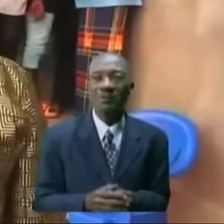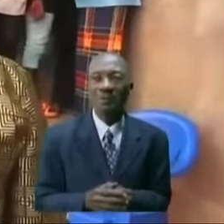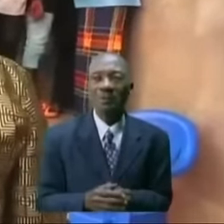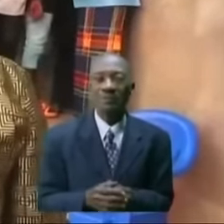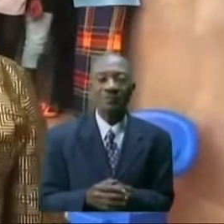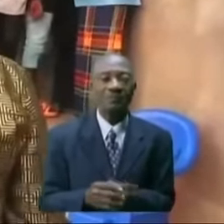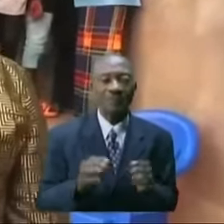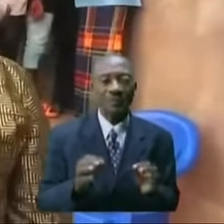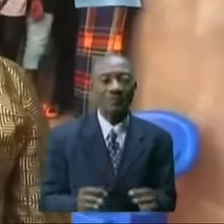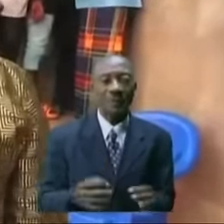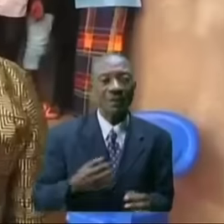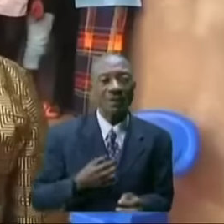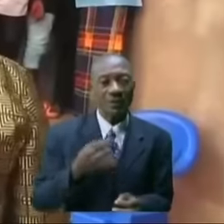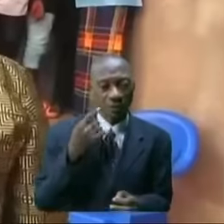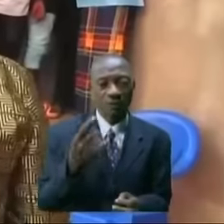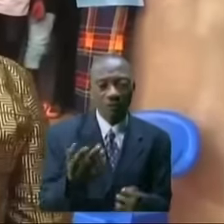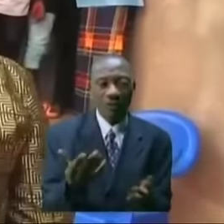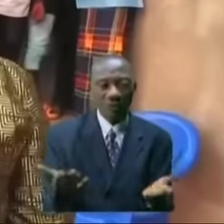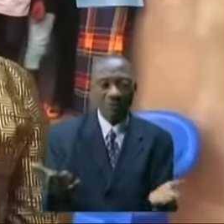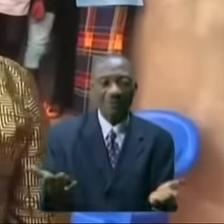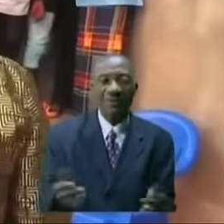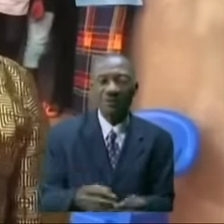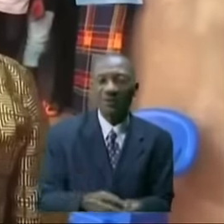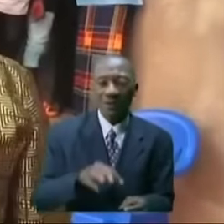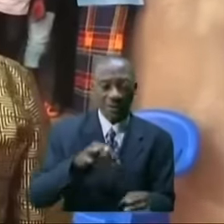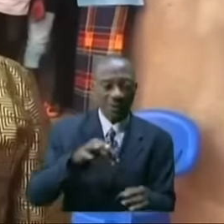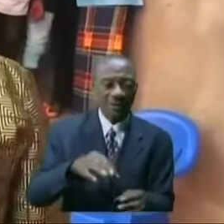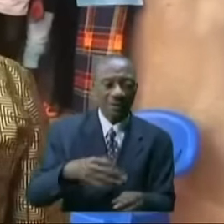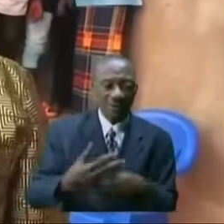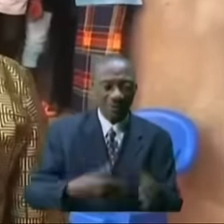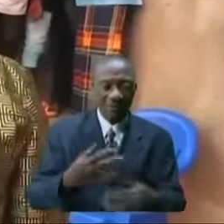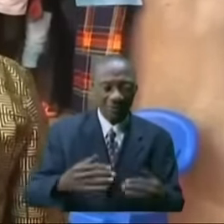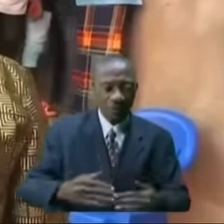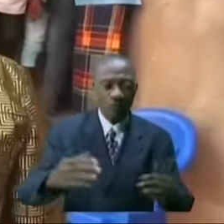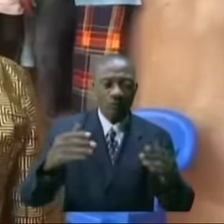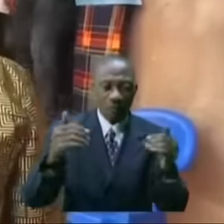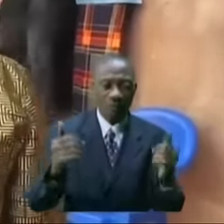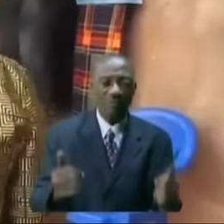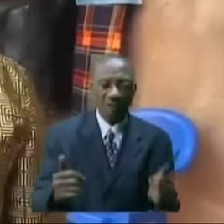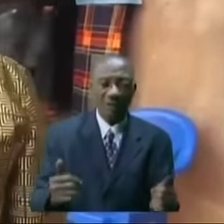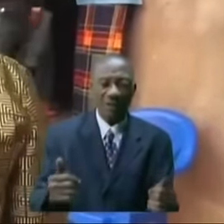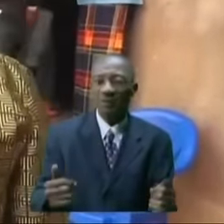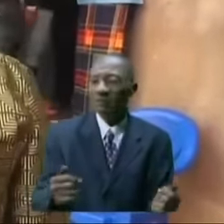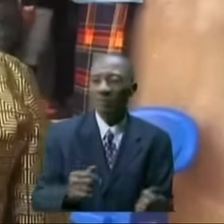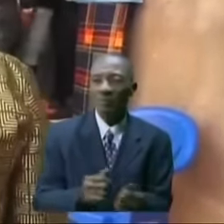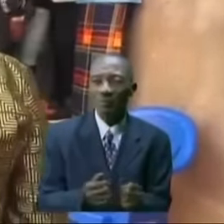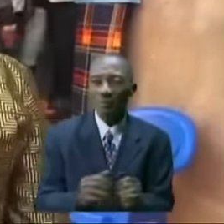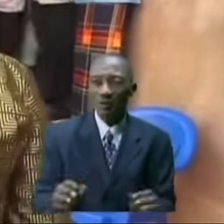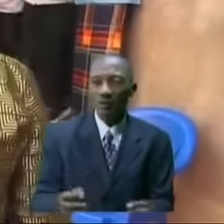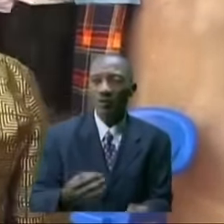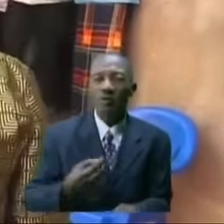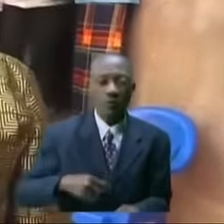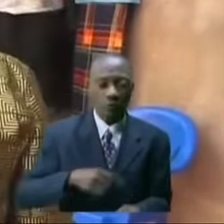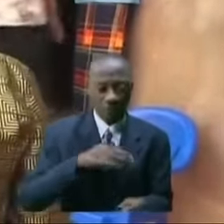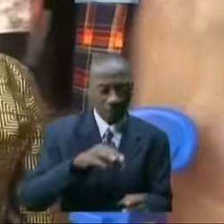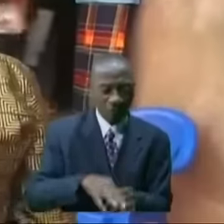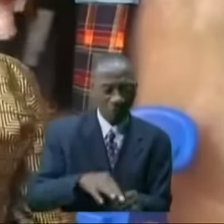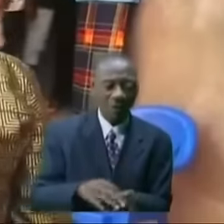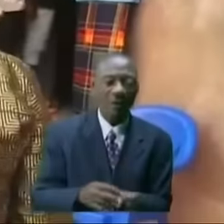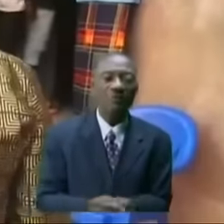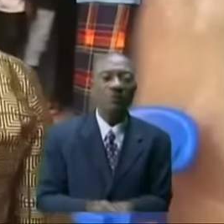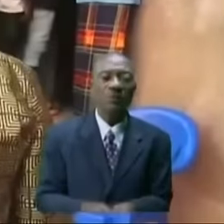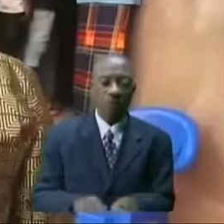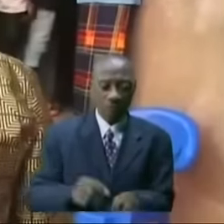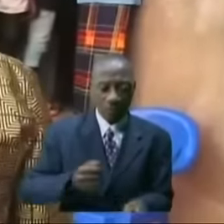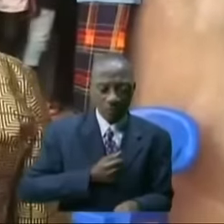chance à notre champion que je viens de voter, numéro 20, et pour moi-même et les